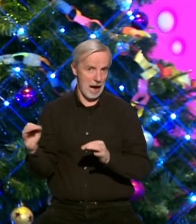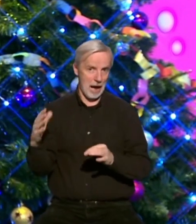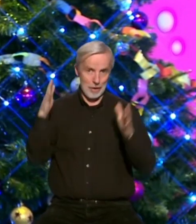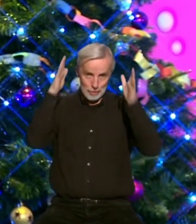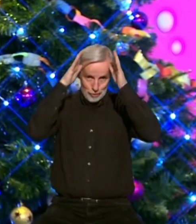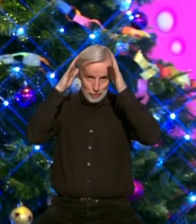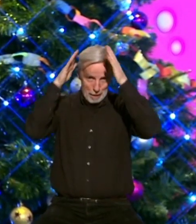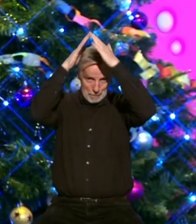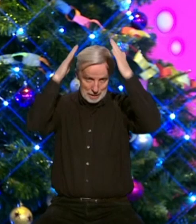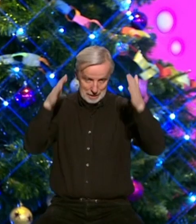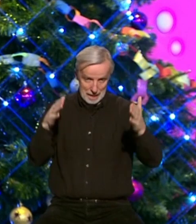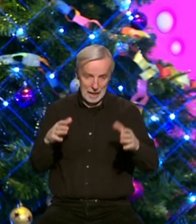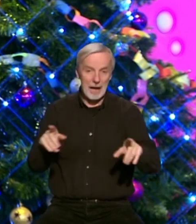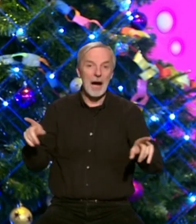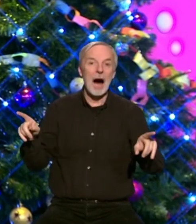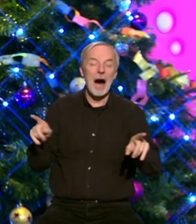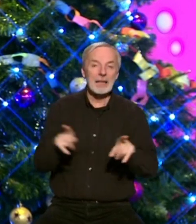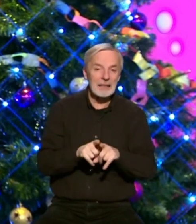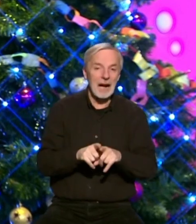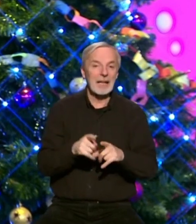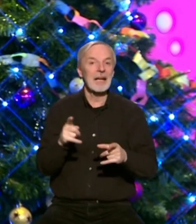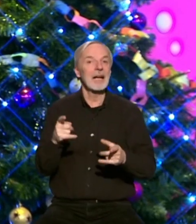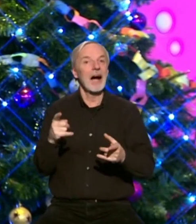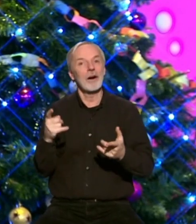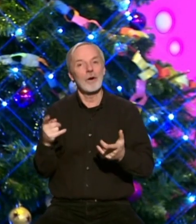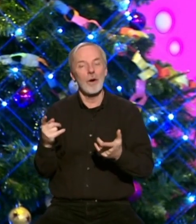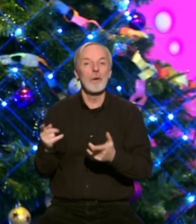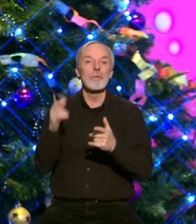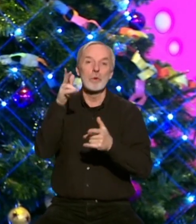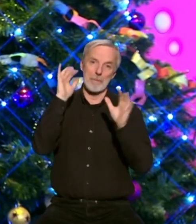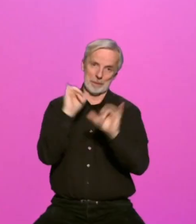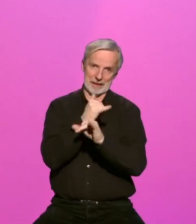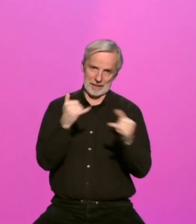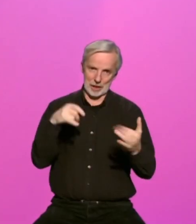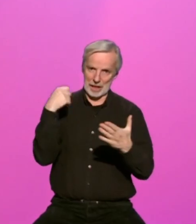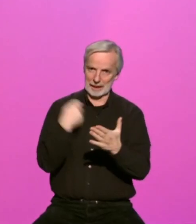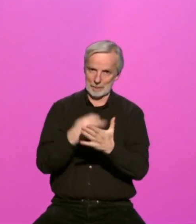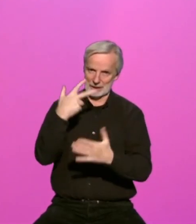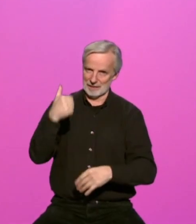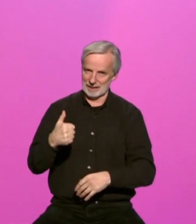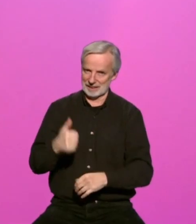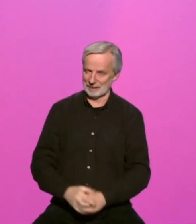čepičky. A naladíme se silvestrovskou písničkou.